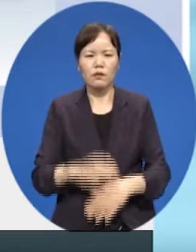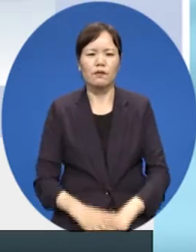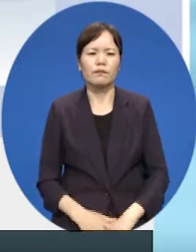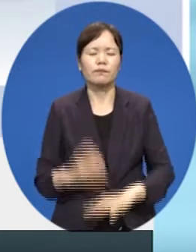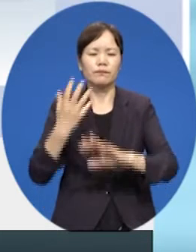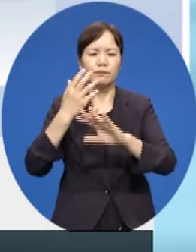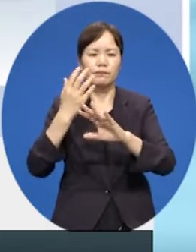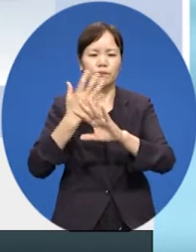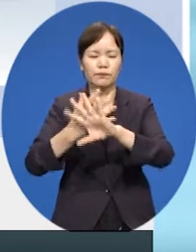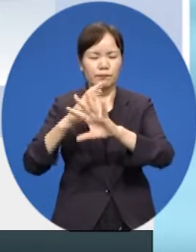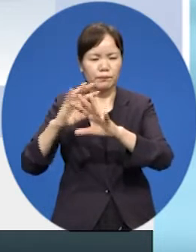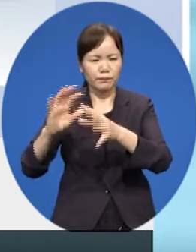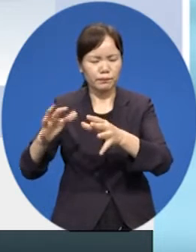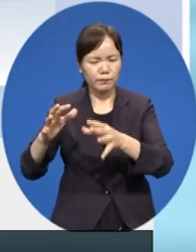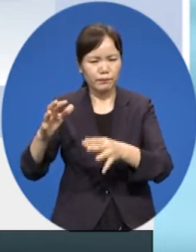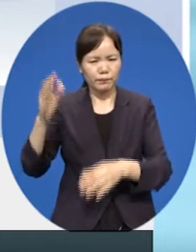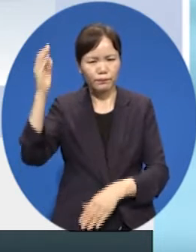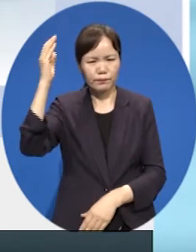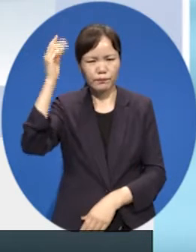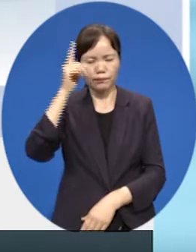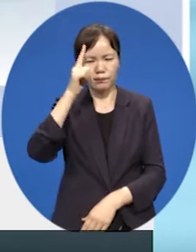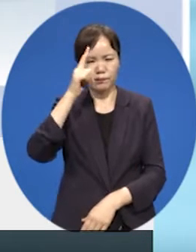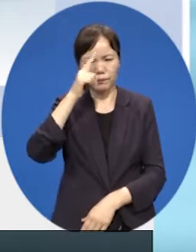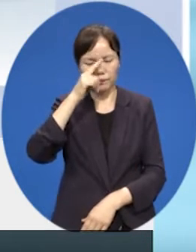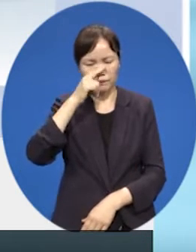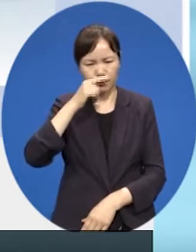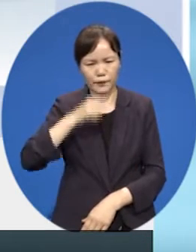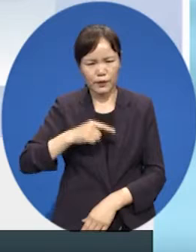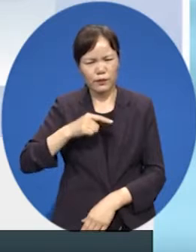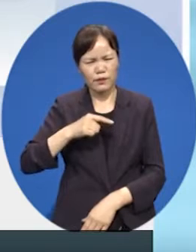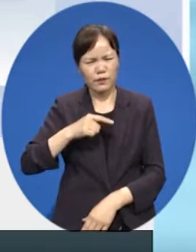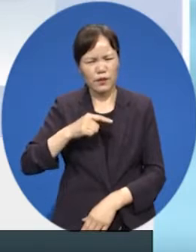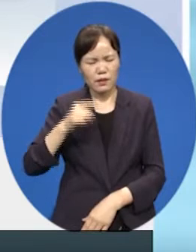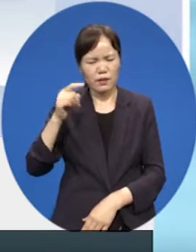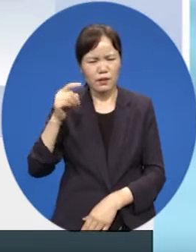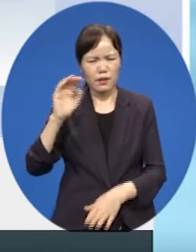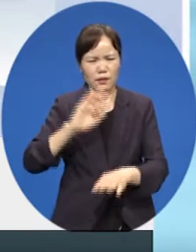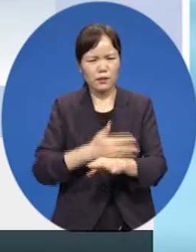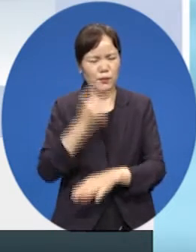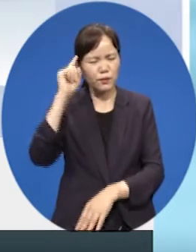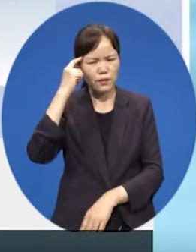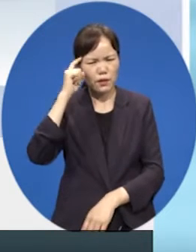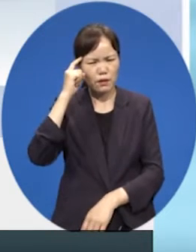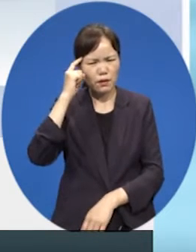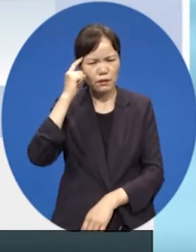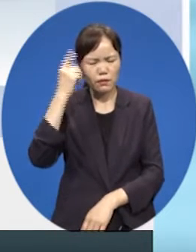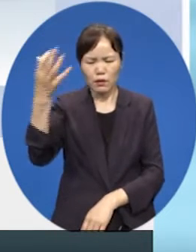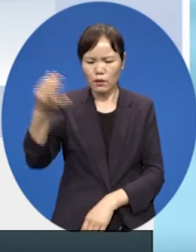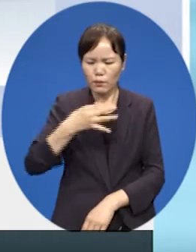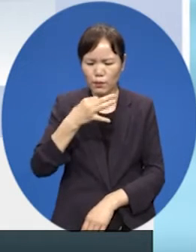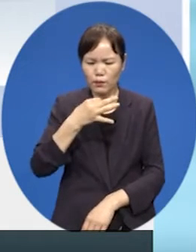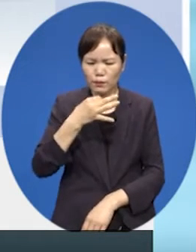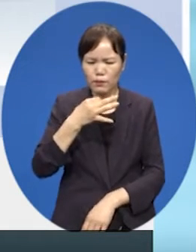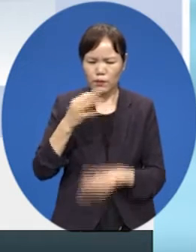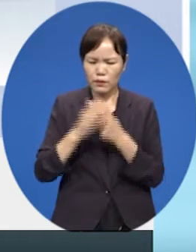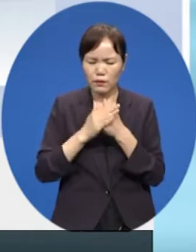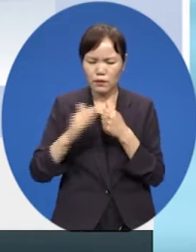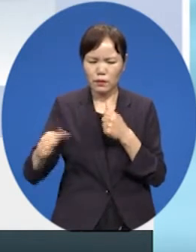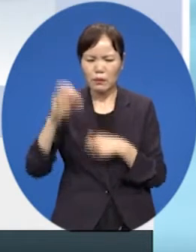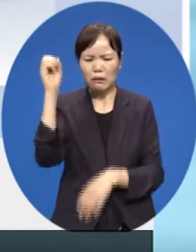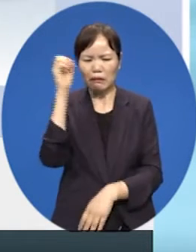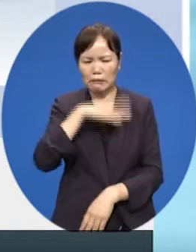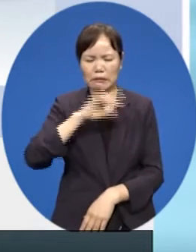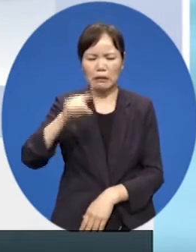개념으로 한국의 개시 경우라도 바라보는 경향이 있어서 100만 이나 수치를 막 던진 것이 아닌가라는 느낌이 들기도